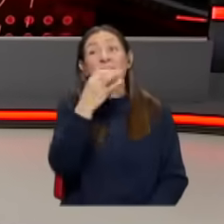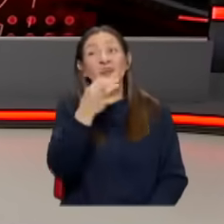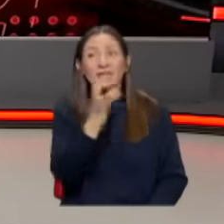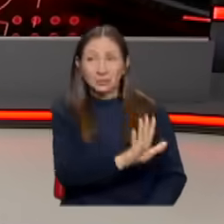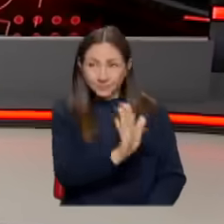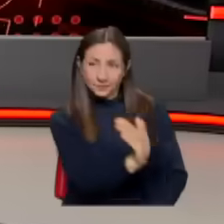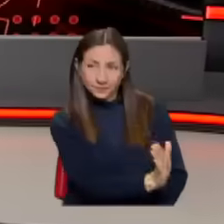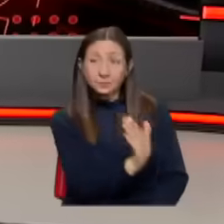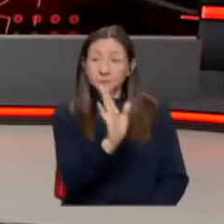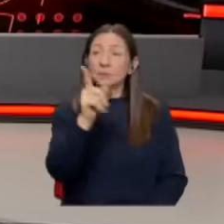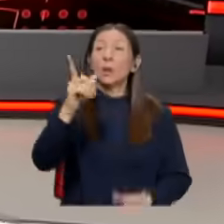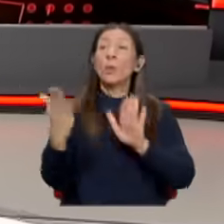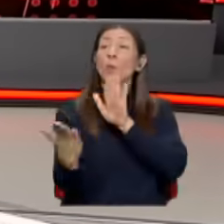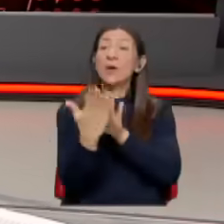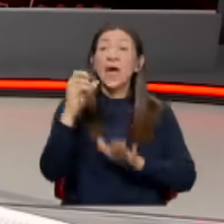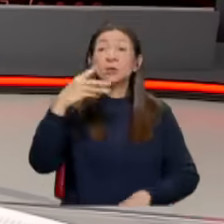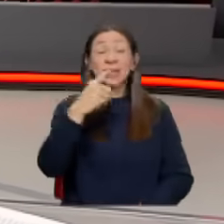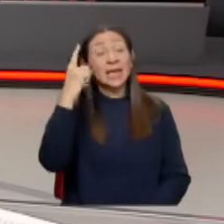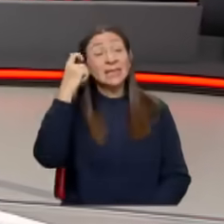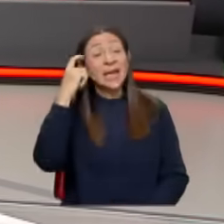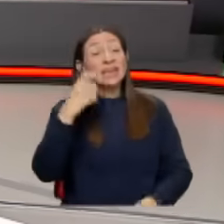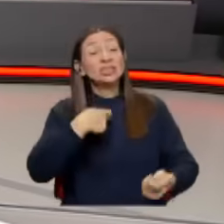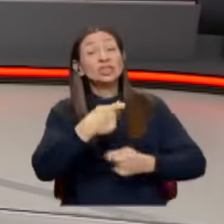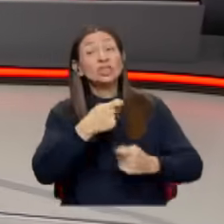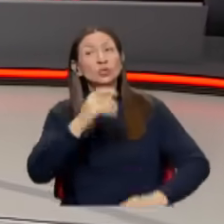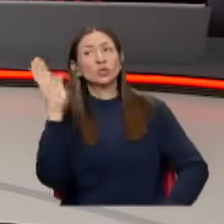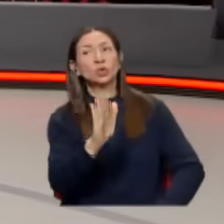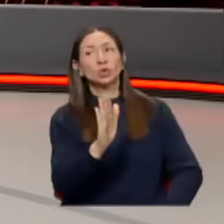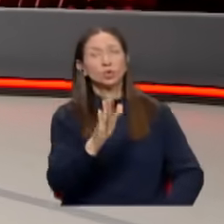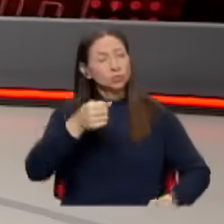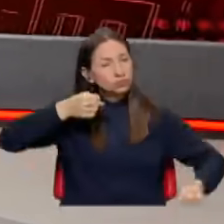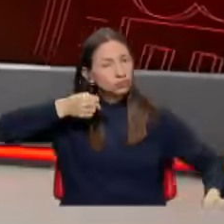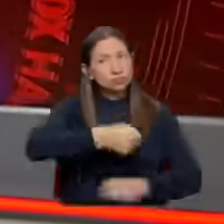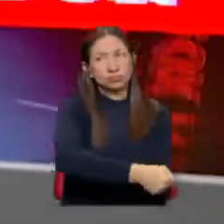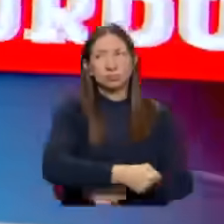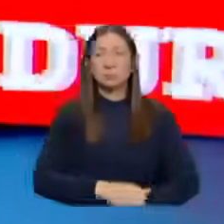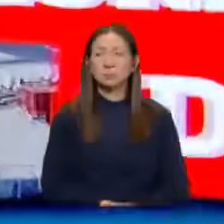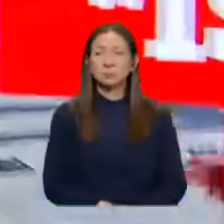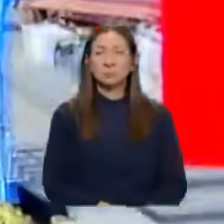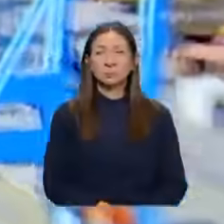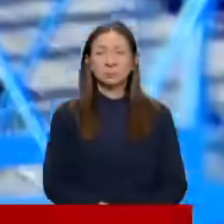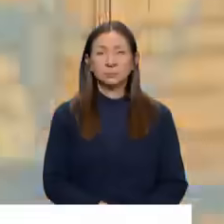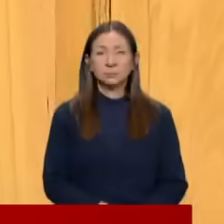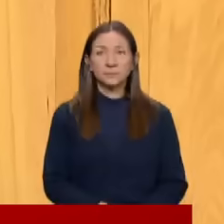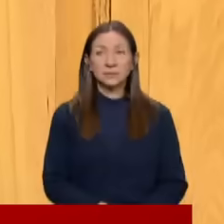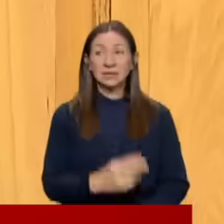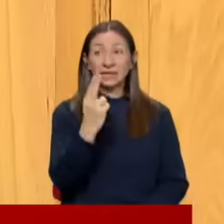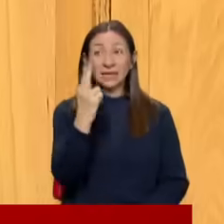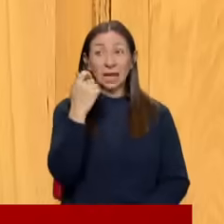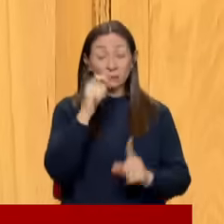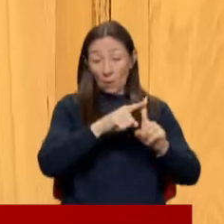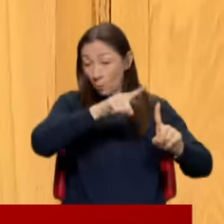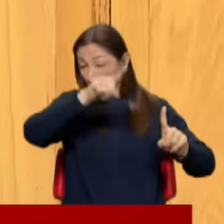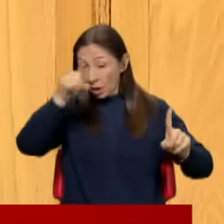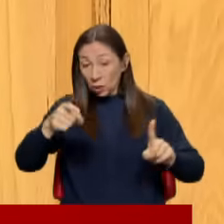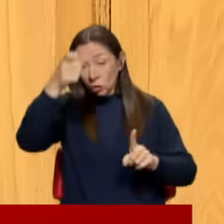ifadedir. Efendim muhalefetten Erdoğan'a İsrail ile ticareti durdur baskısı. 7 Ekim'den bu yana